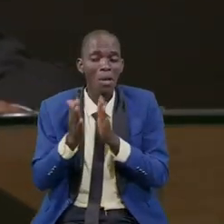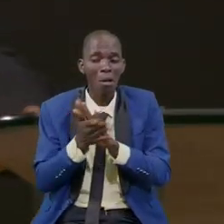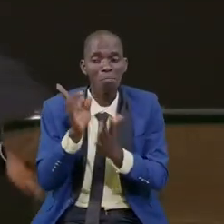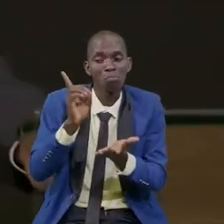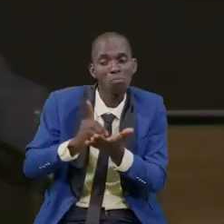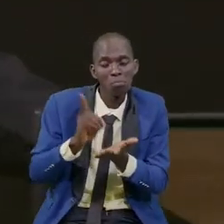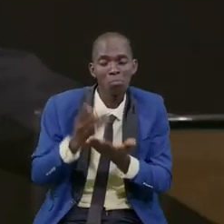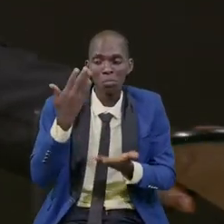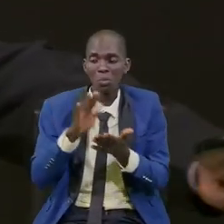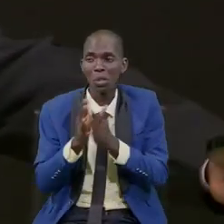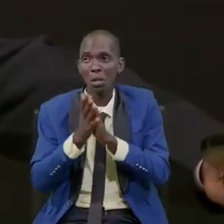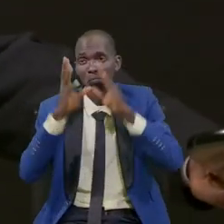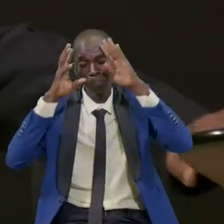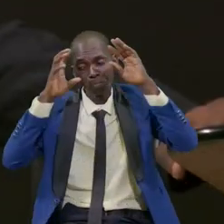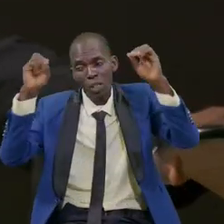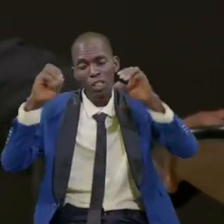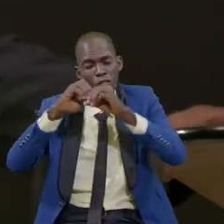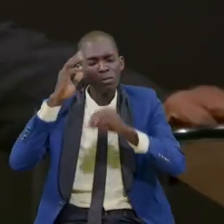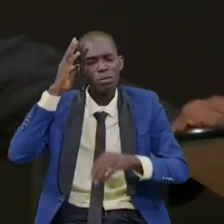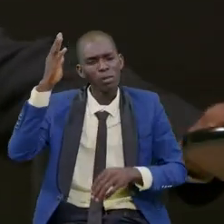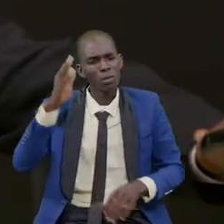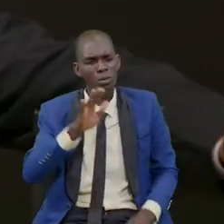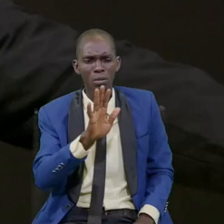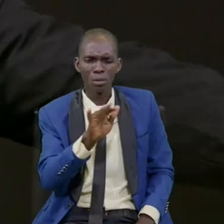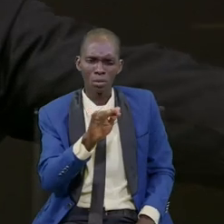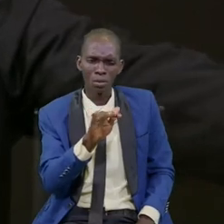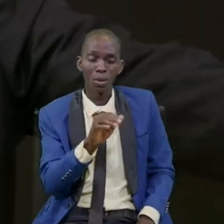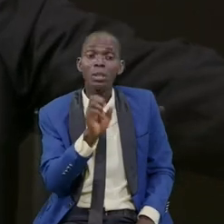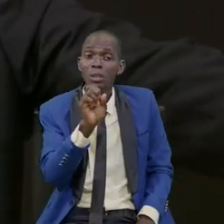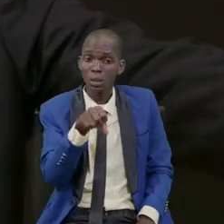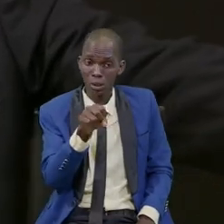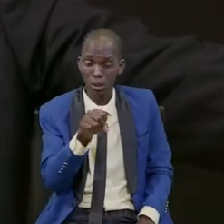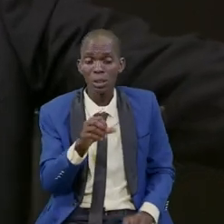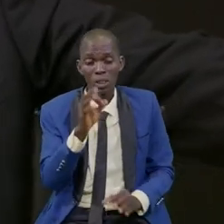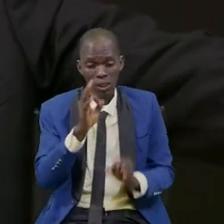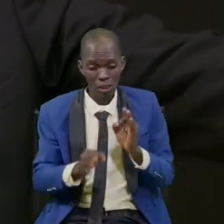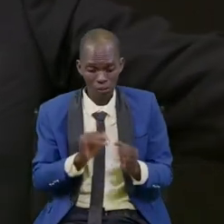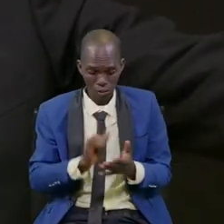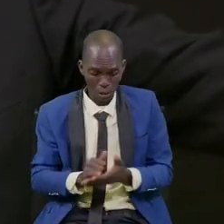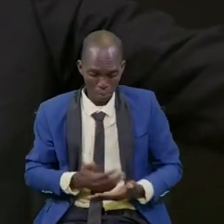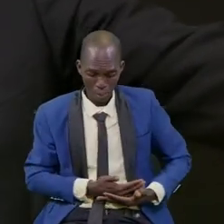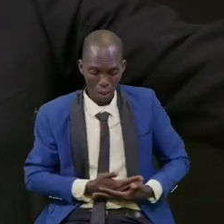un docteur, un président. Attends. Mais si l'enfant là deviendra